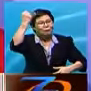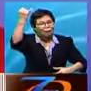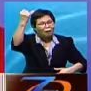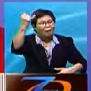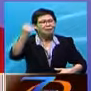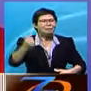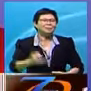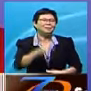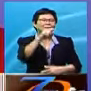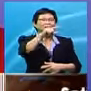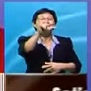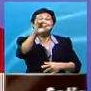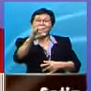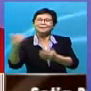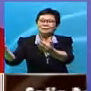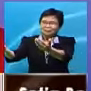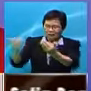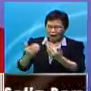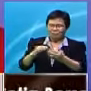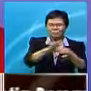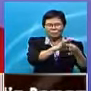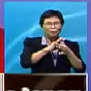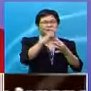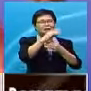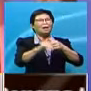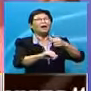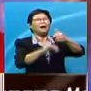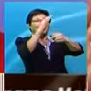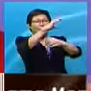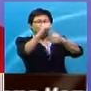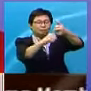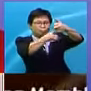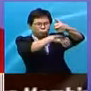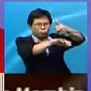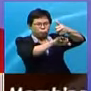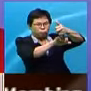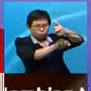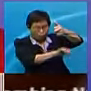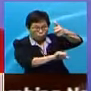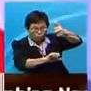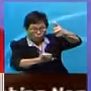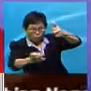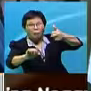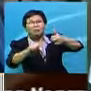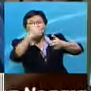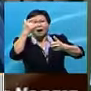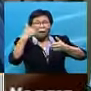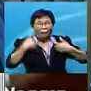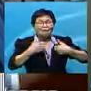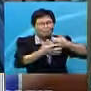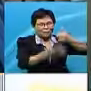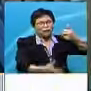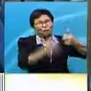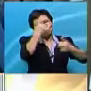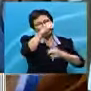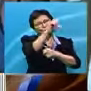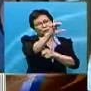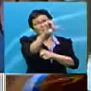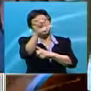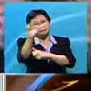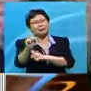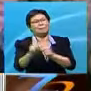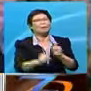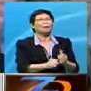bekerjasama dengan GLC dan anak syarikat kerana kita tahu mereka ada bajet untuk CSR. Bagi projek